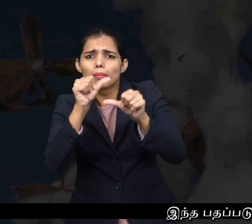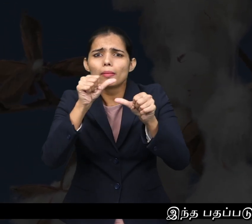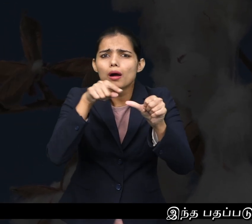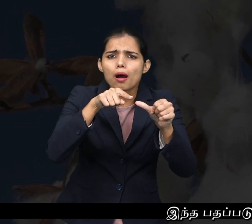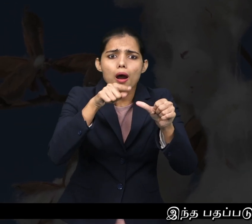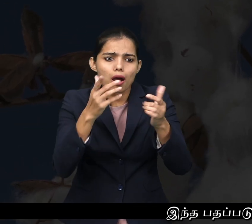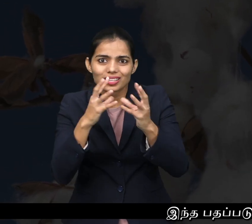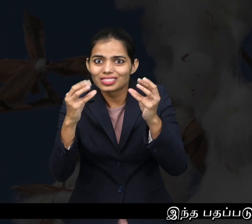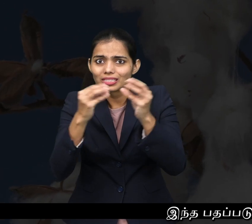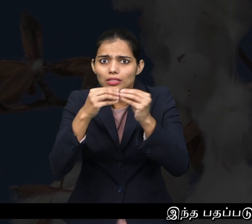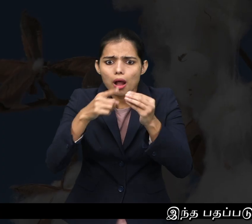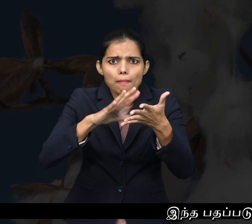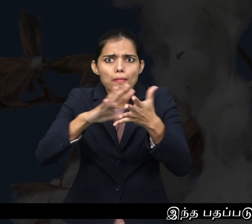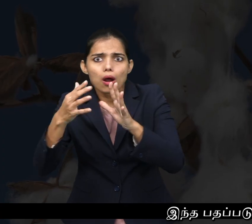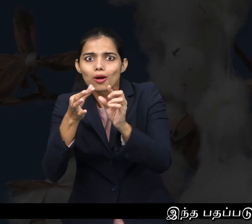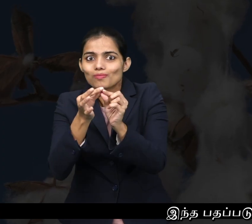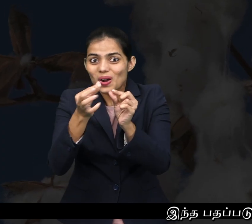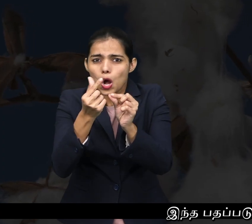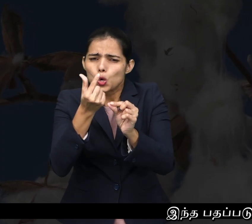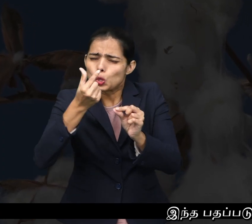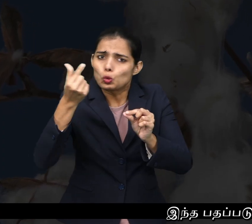இந்த பதப்படுத்தப்பட்ட பருத்தி இழை